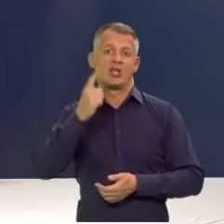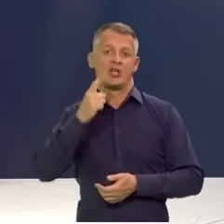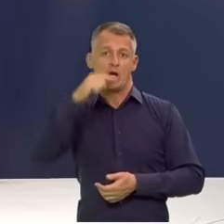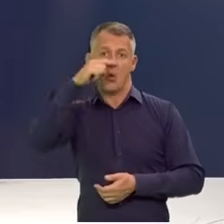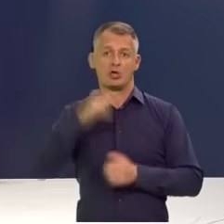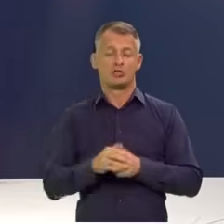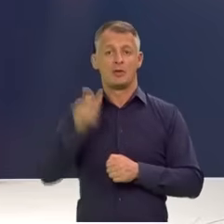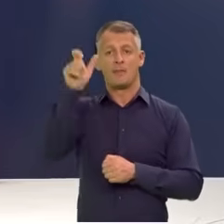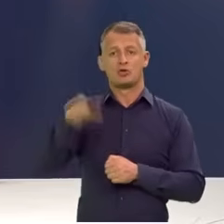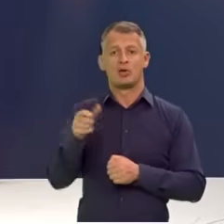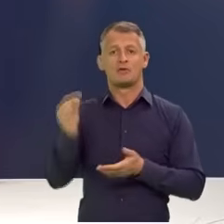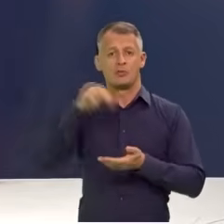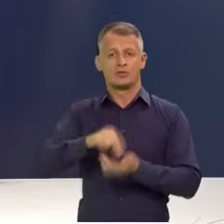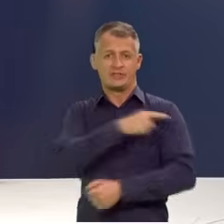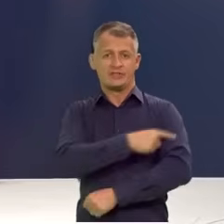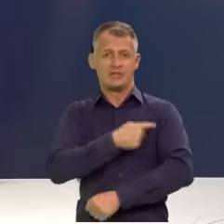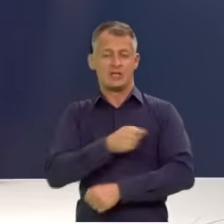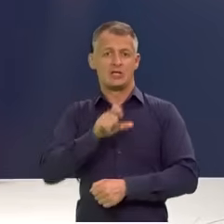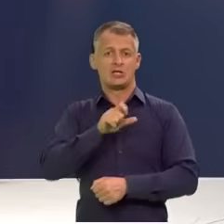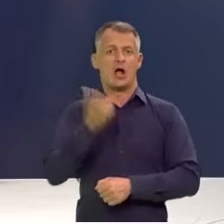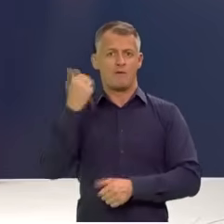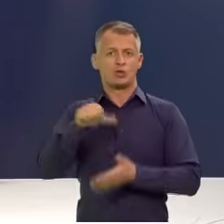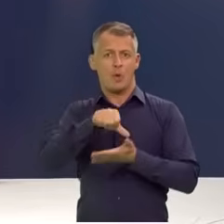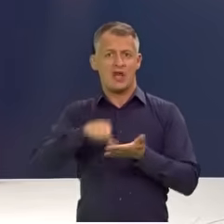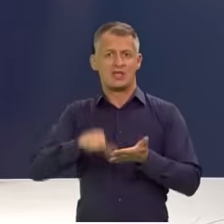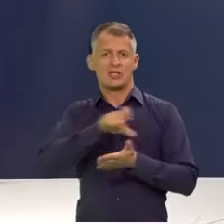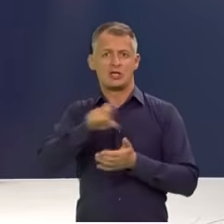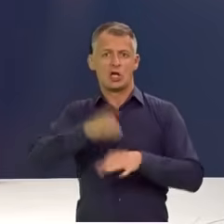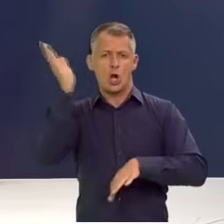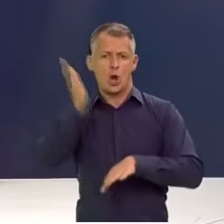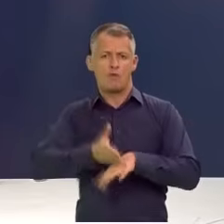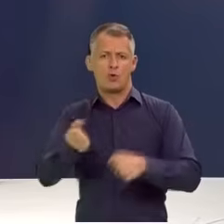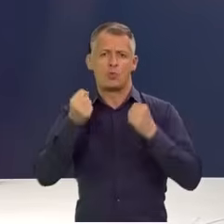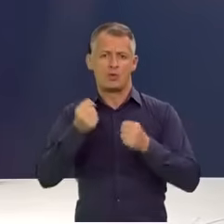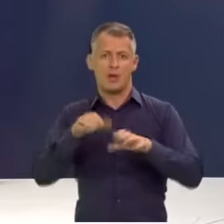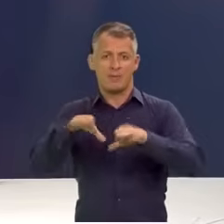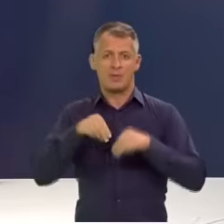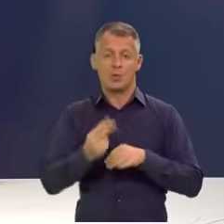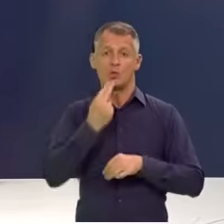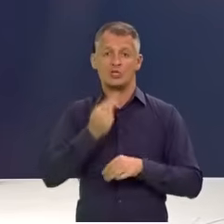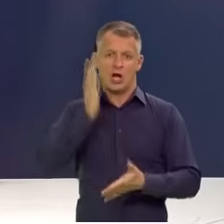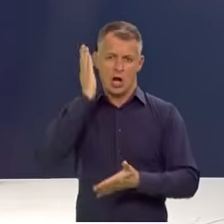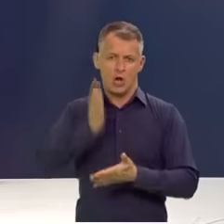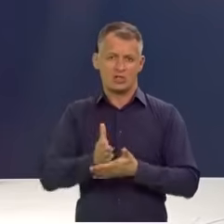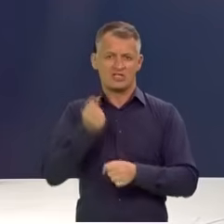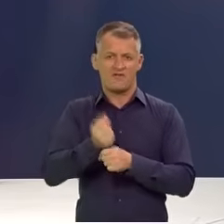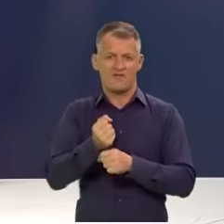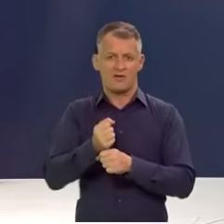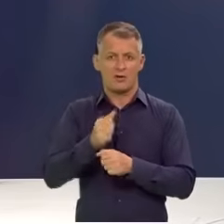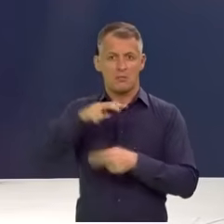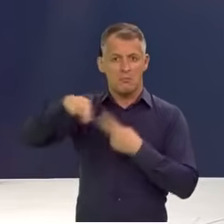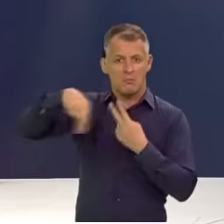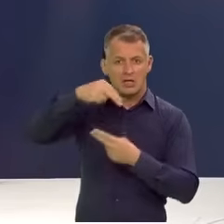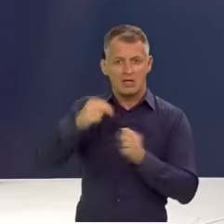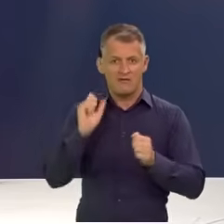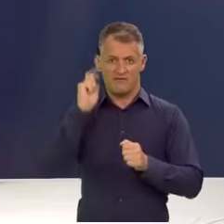fost internată în spital, unde a fost operată din cauza loviturilor puternice pe care le-a primit. Polițiștii au luat decizia de a organiza patrule seară de